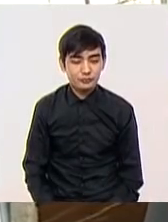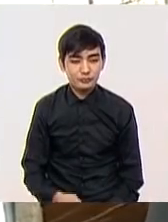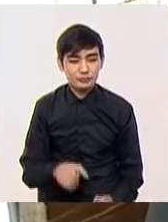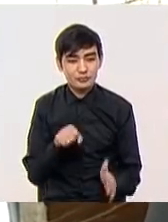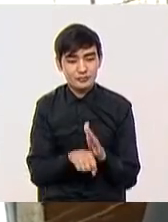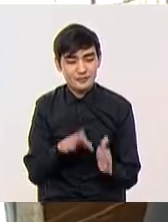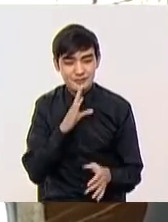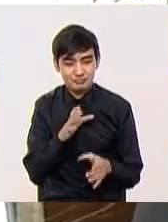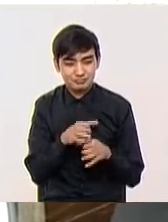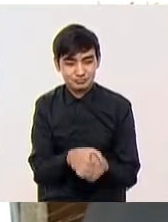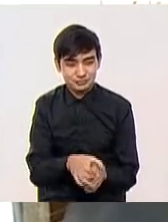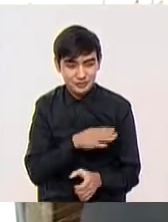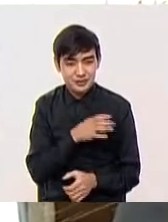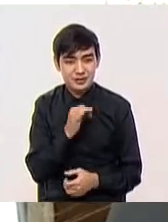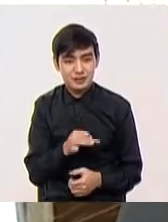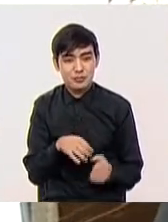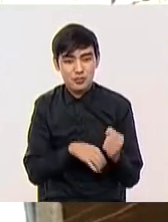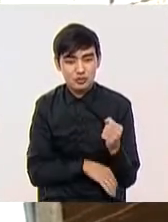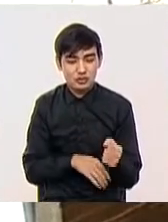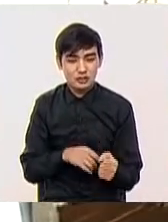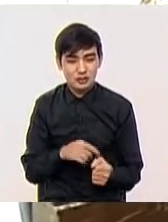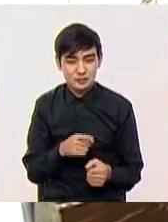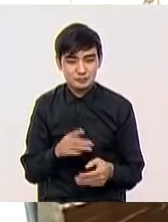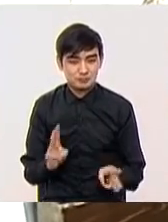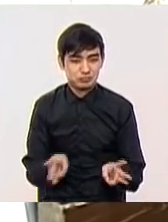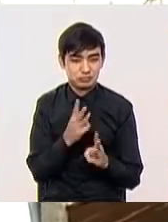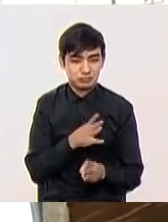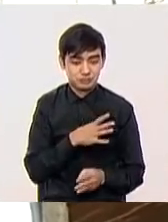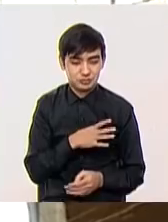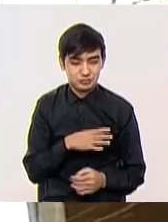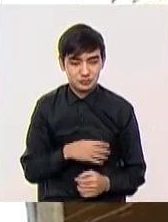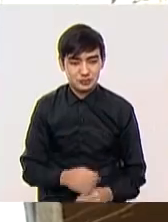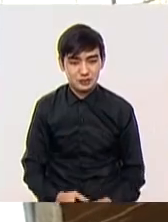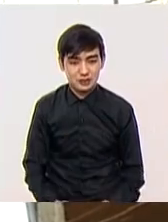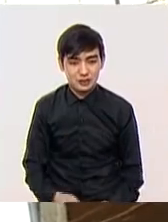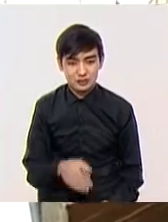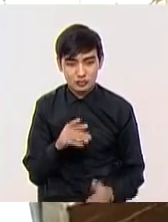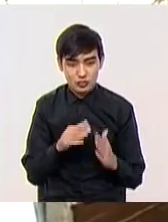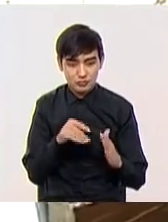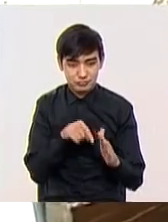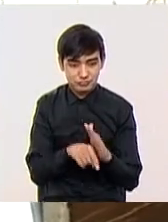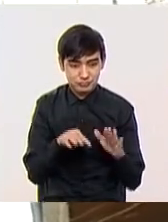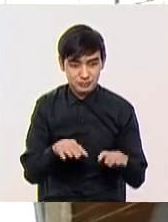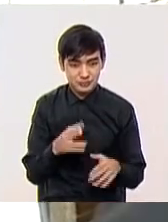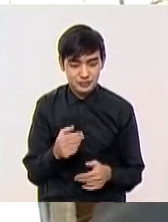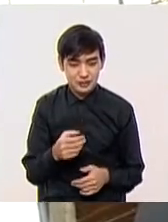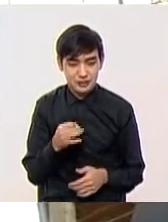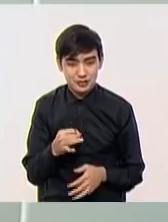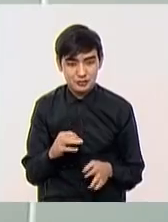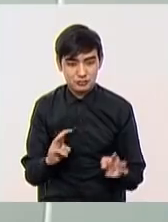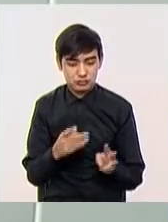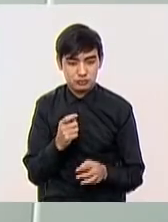қызды қоқындырған, сөйген барып, жағы жүрген, өрте жүрген. Үйдің ішінде ма? Үйдің ішінде, иә. Жүт пожар не